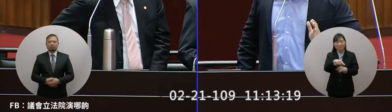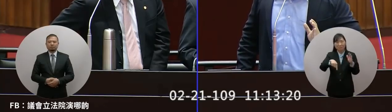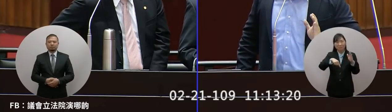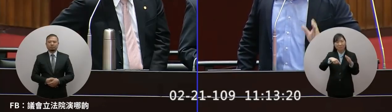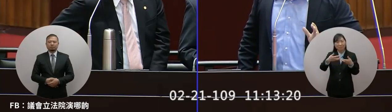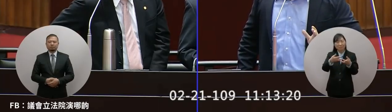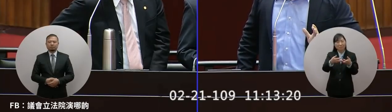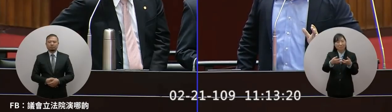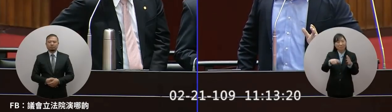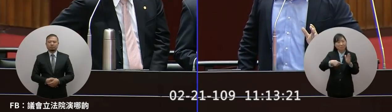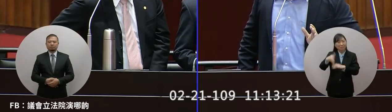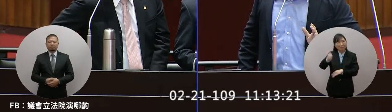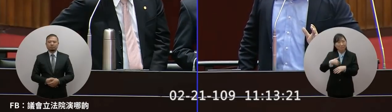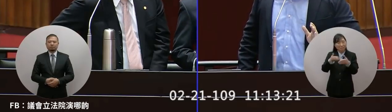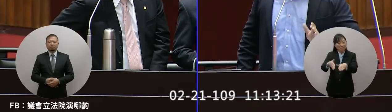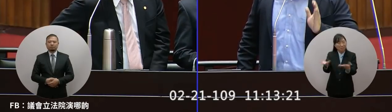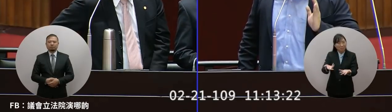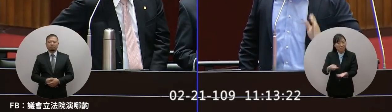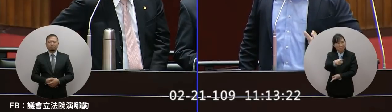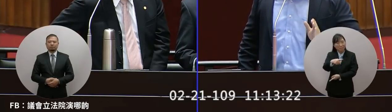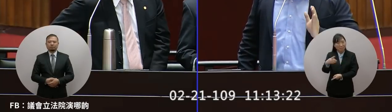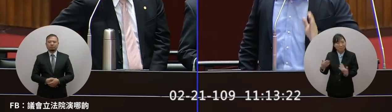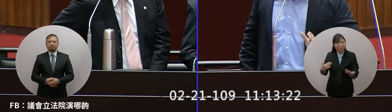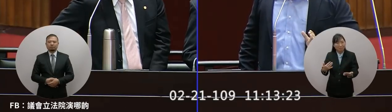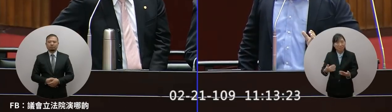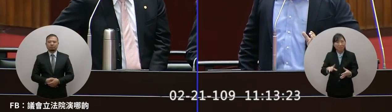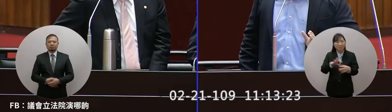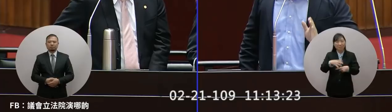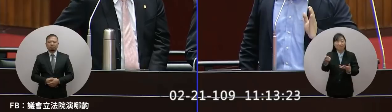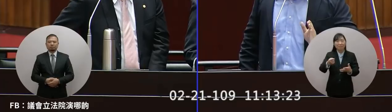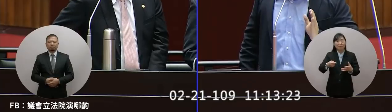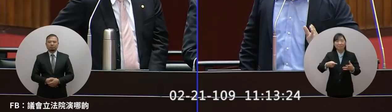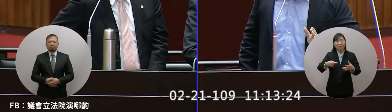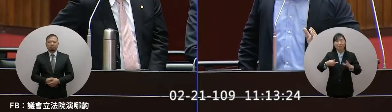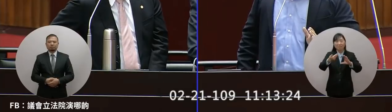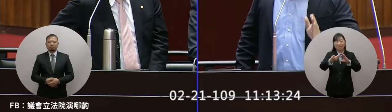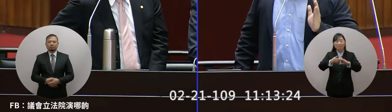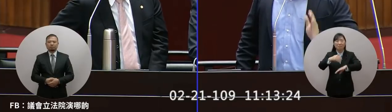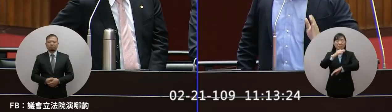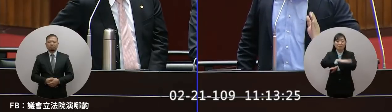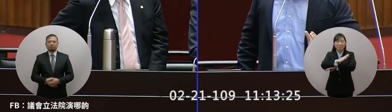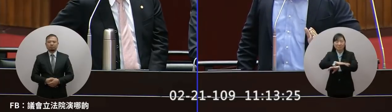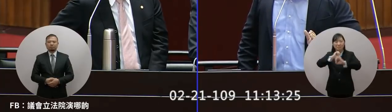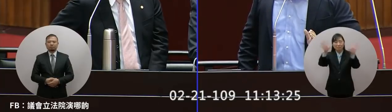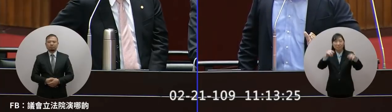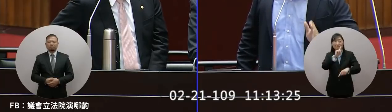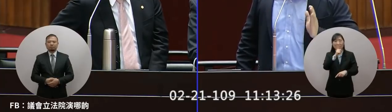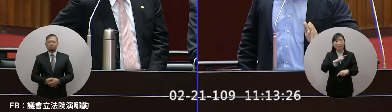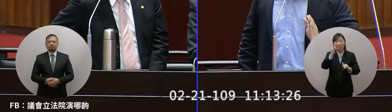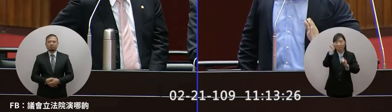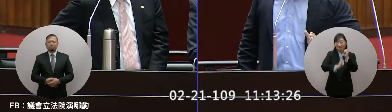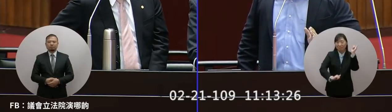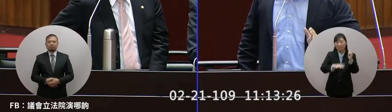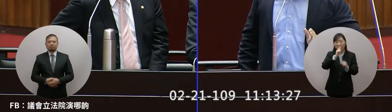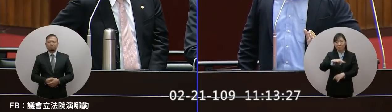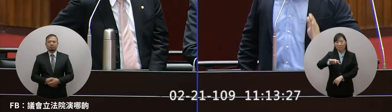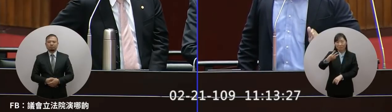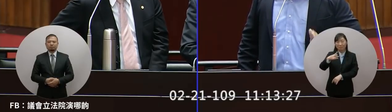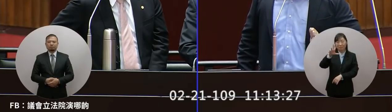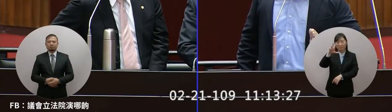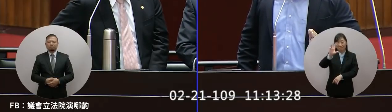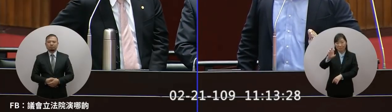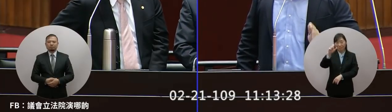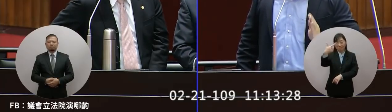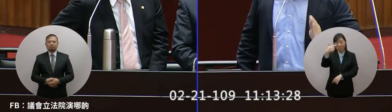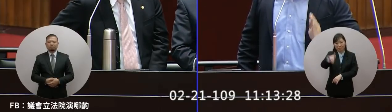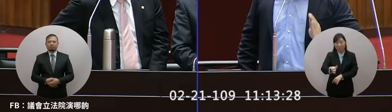对这个事情有清楚吗？哈，这个被媒体称呼为叫做史上最大的一个386亿最